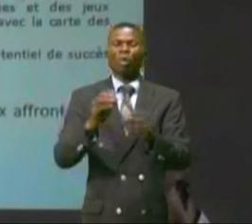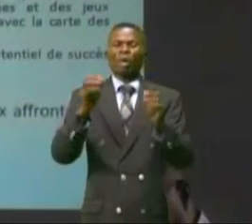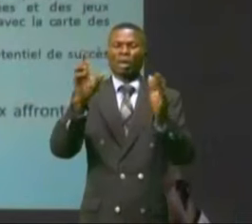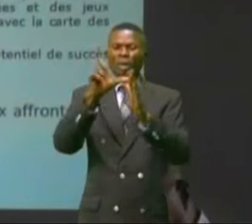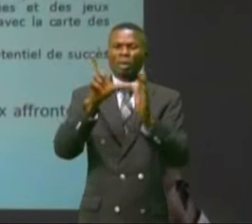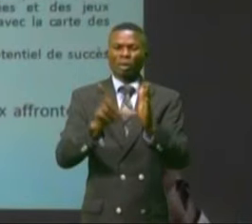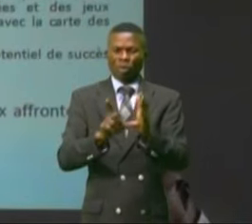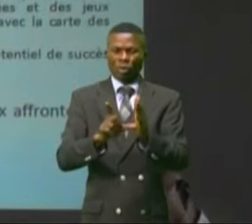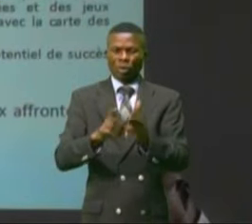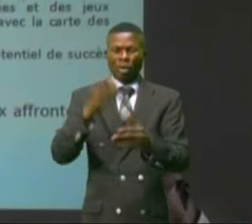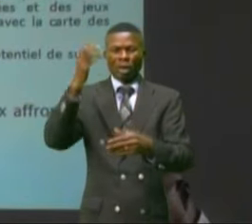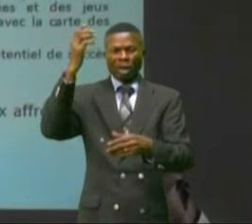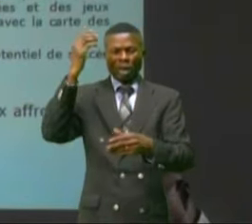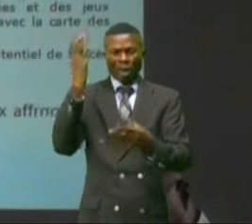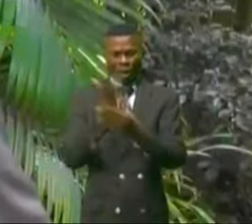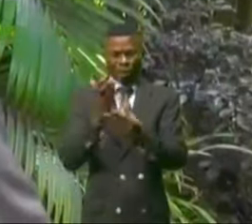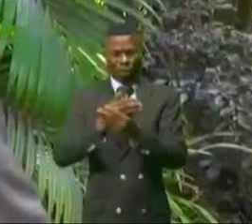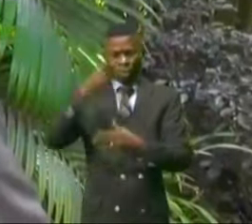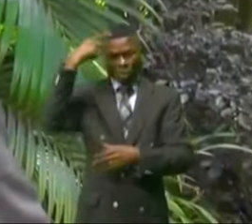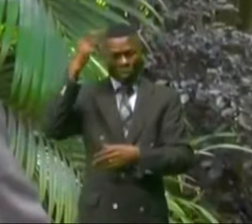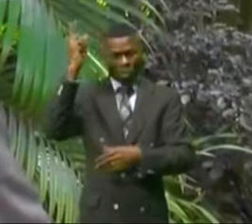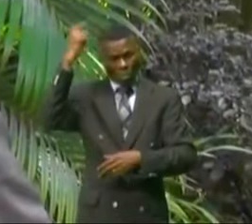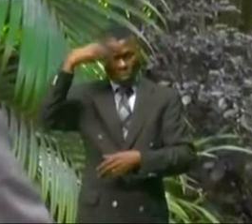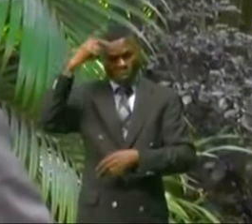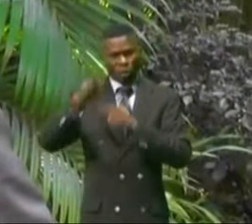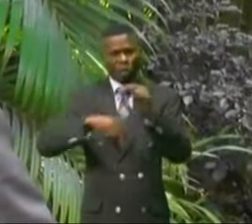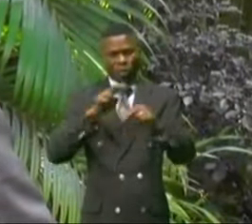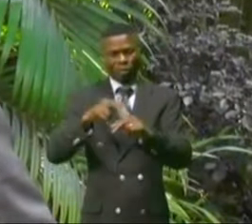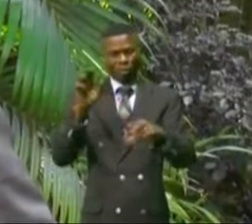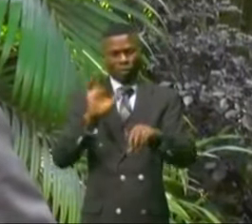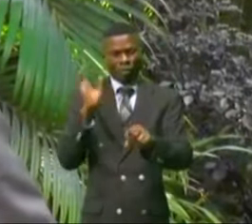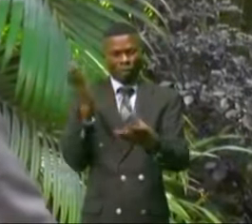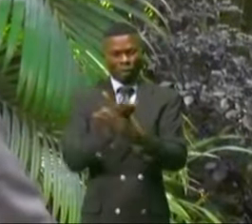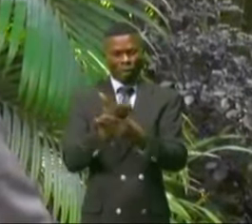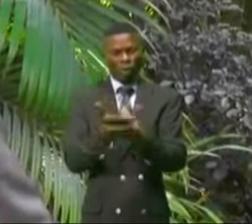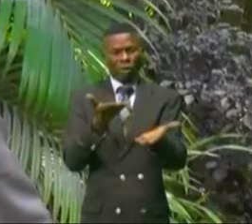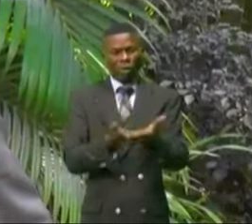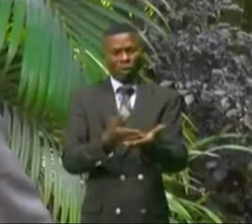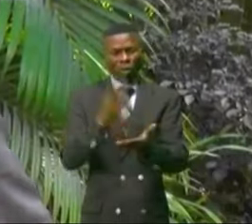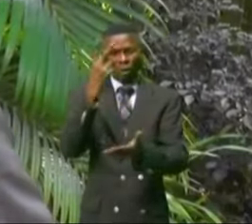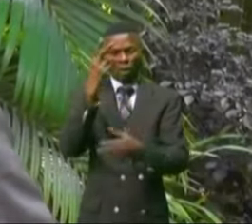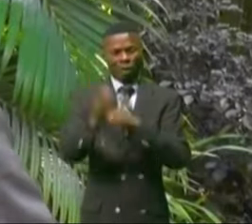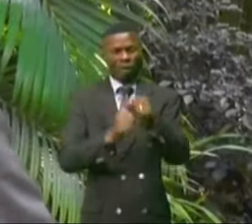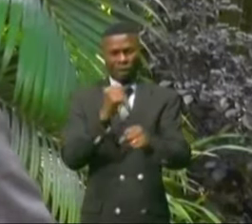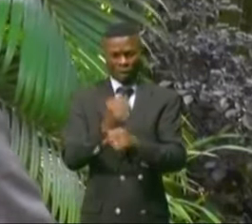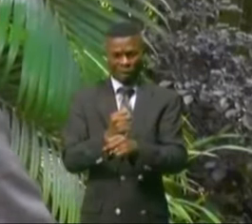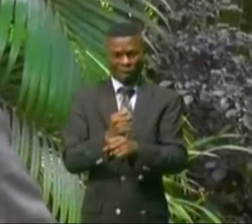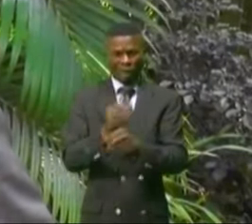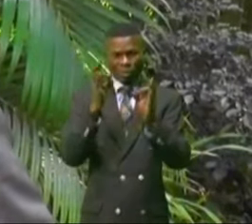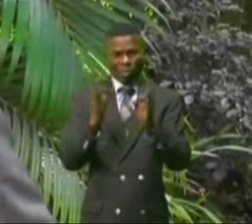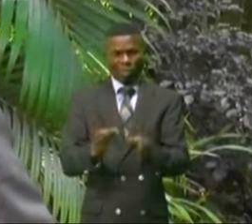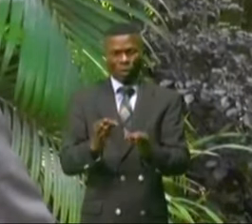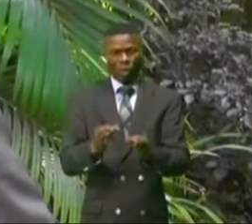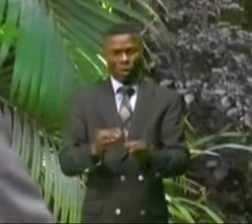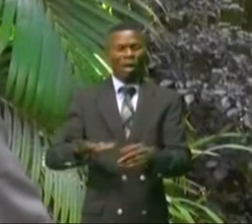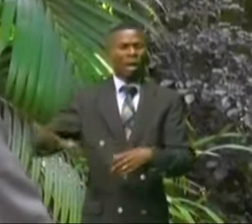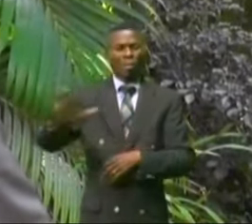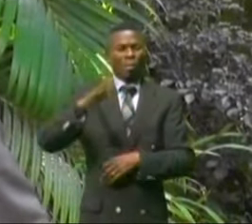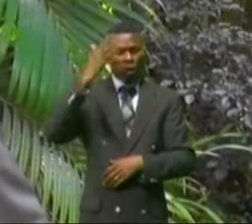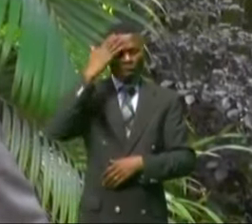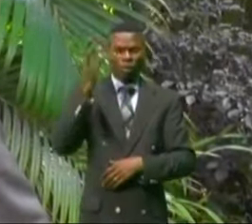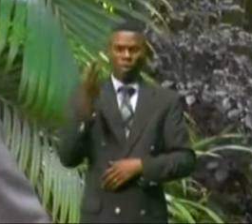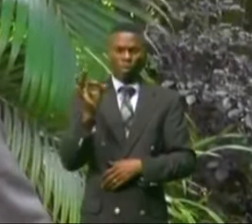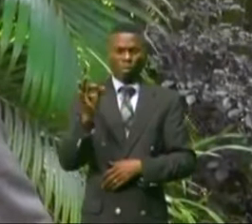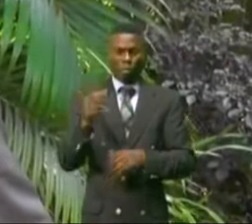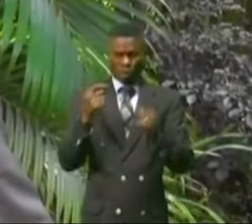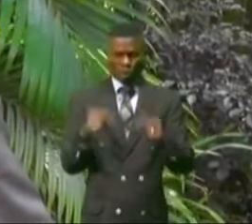le document de politique nationale. Vous savez que ce document est là depuis pratiquement 2 ans, mais il n'est pas connu. Alors